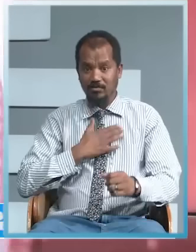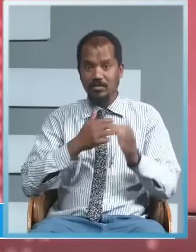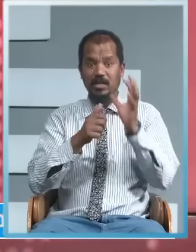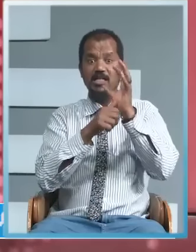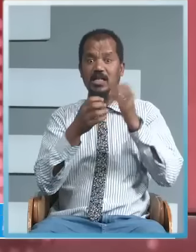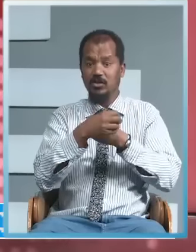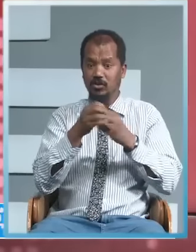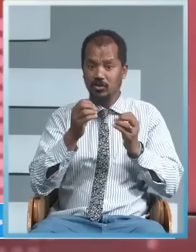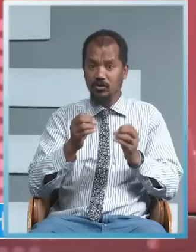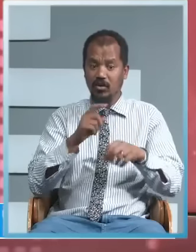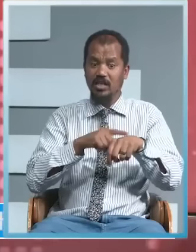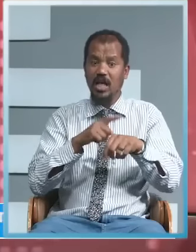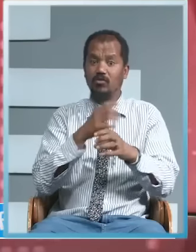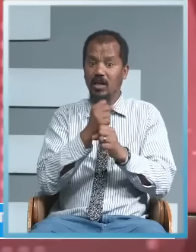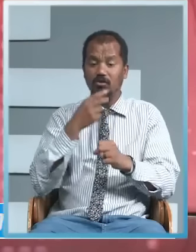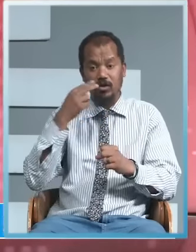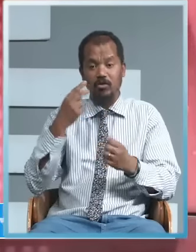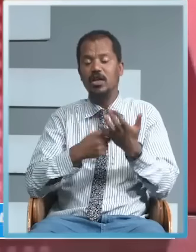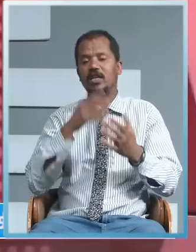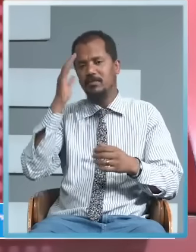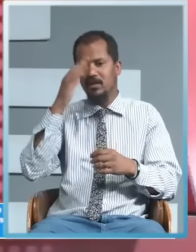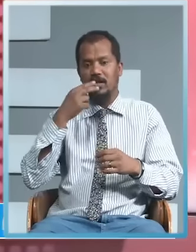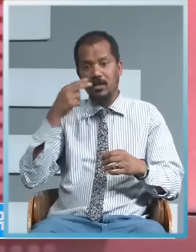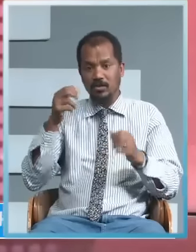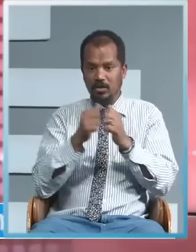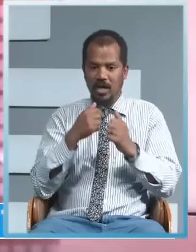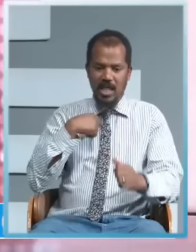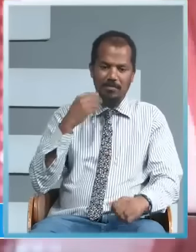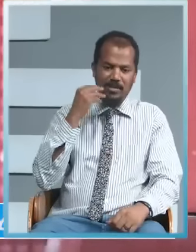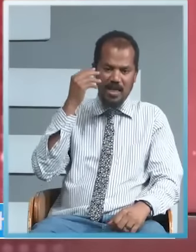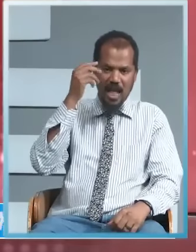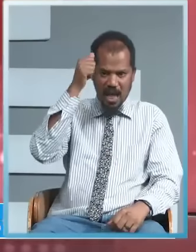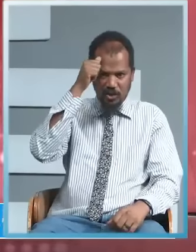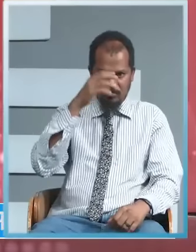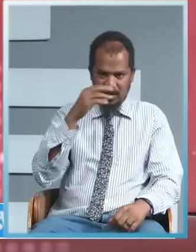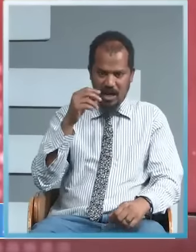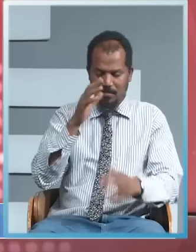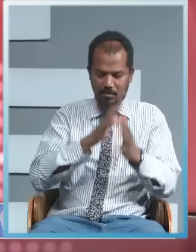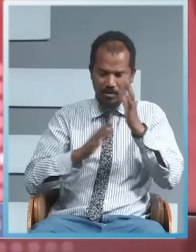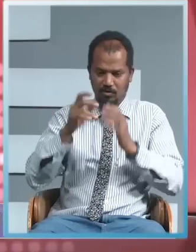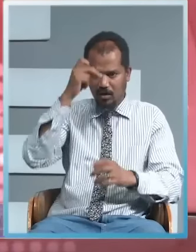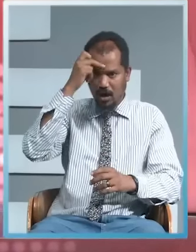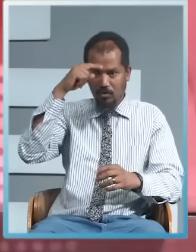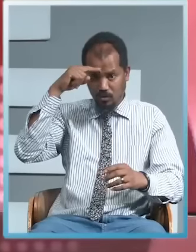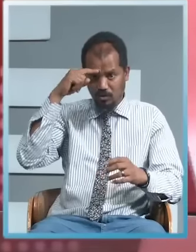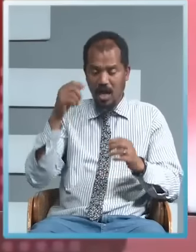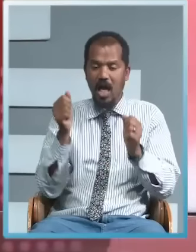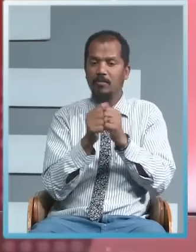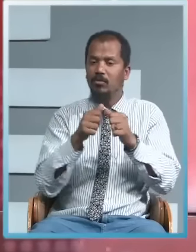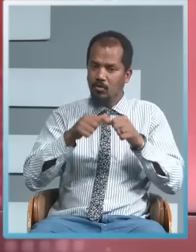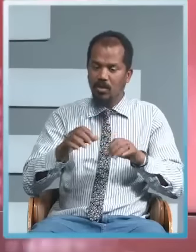ተመልካቾቻችን ከሳት ስቱዲዮ ለሳቱ ያዝናቸው ዜናዎች ይህንን ይመስላሉ። ከዜናው ጋር እኔ ምስል ያሽምና እንዲሁም በምልክት ቋንቋ ዳዊት ጎሳይ